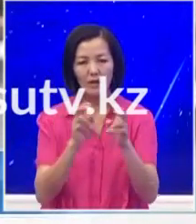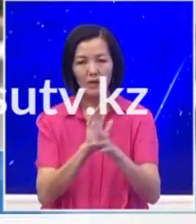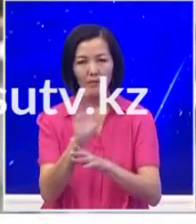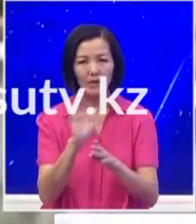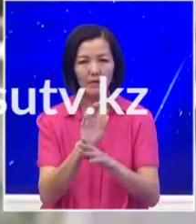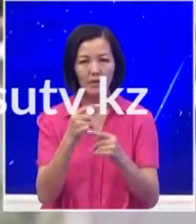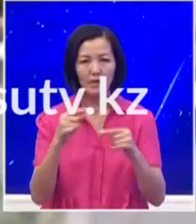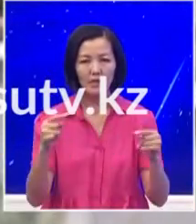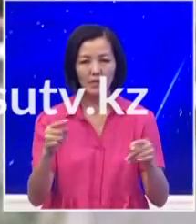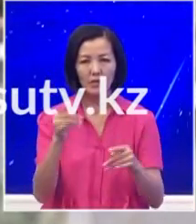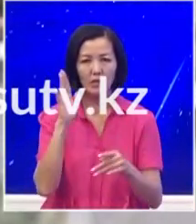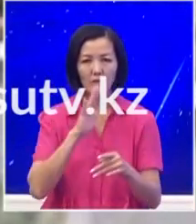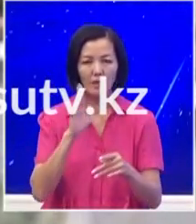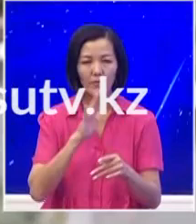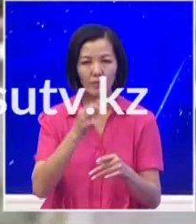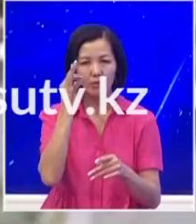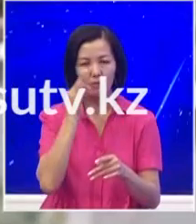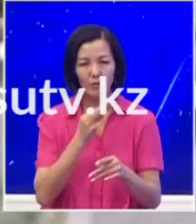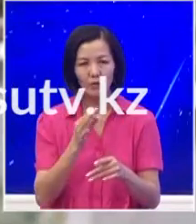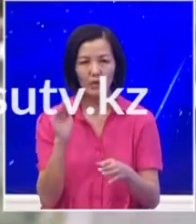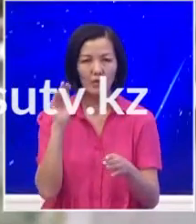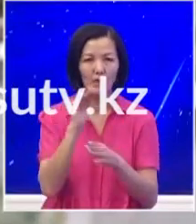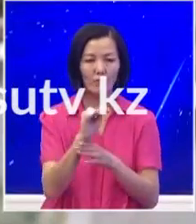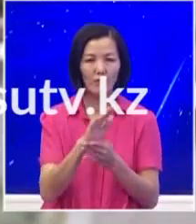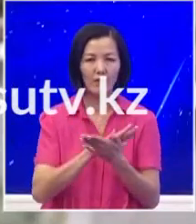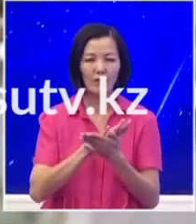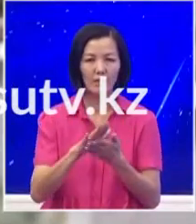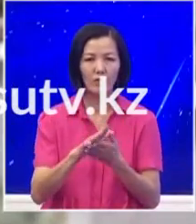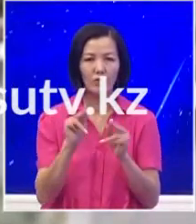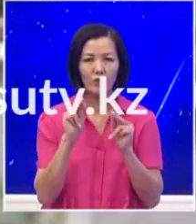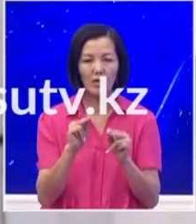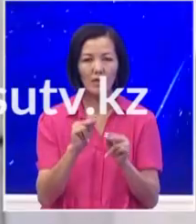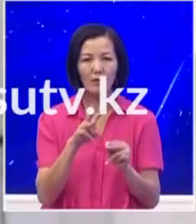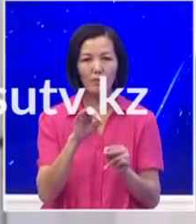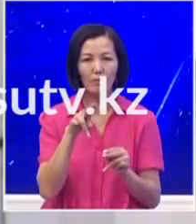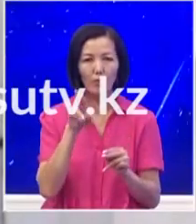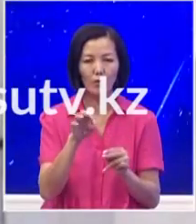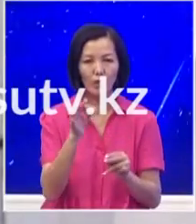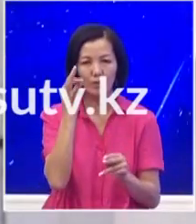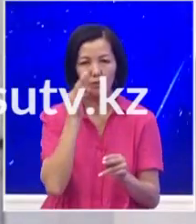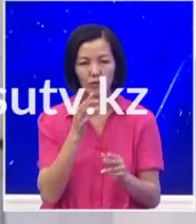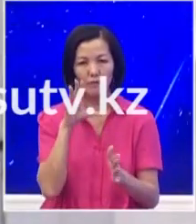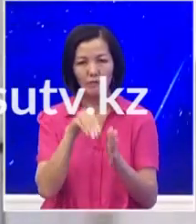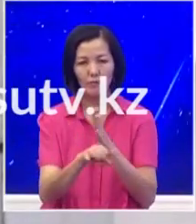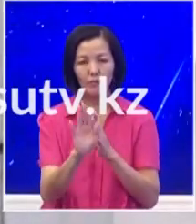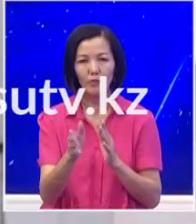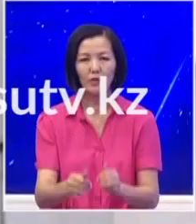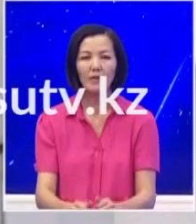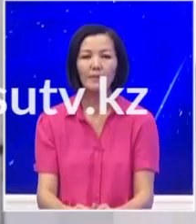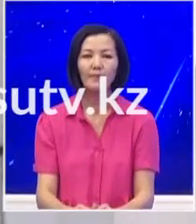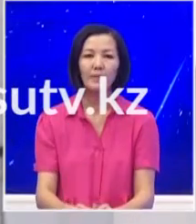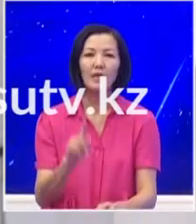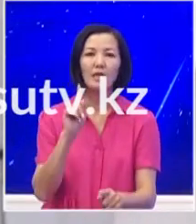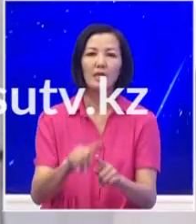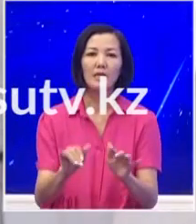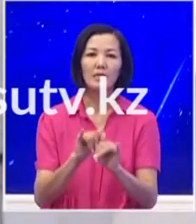производству различных блюд и напитков, в которые будут добавлять натуральный мед, собственные пасеки. Программа «Бизнес-Бастау» – это интенсивное развитие